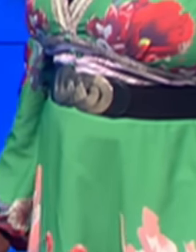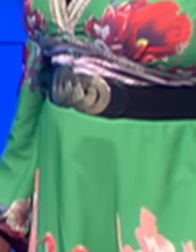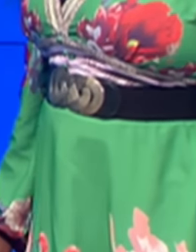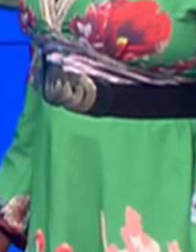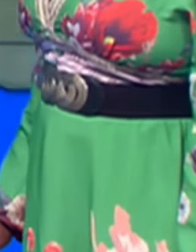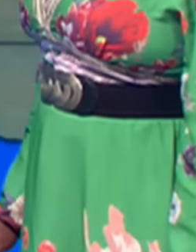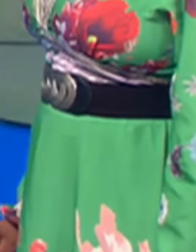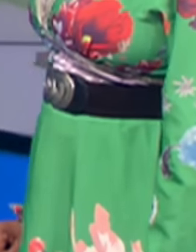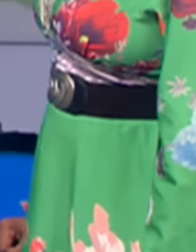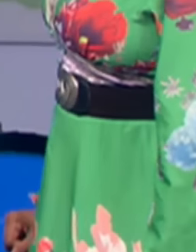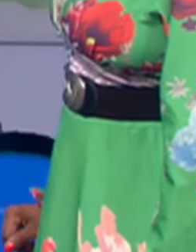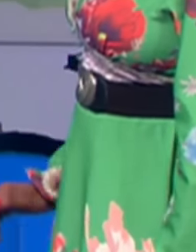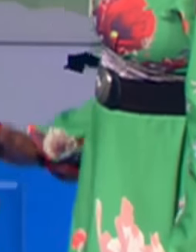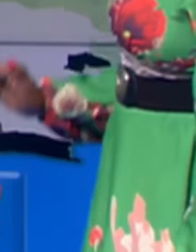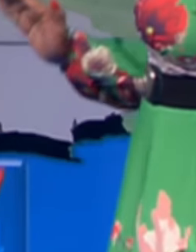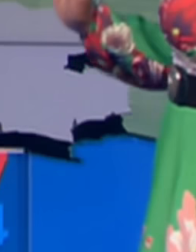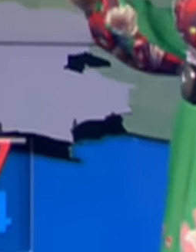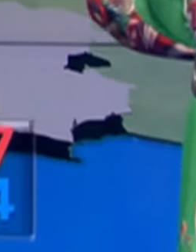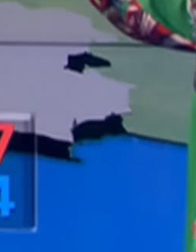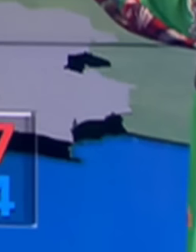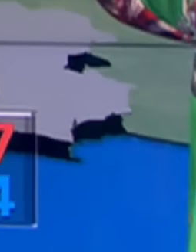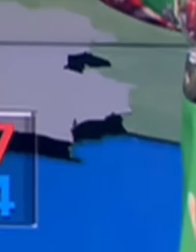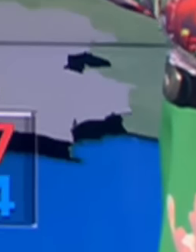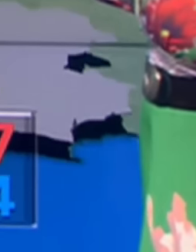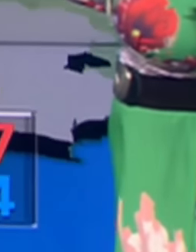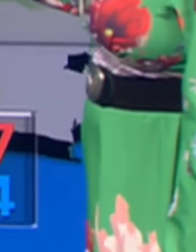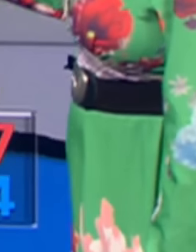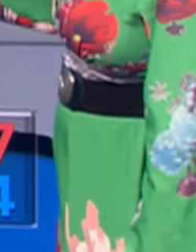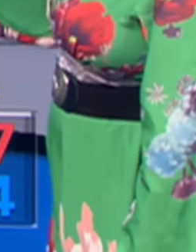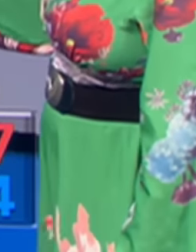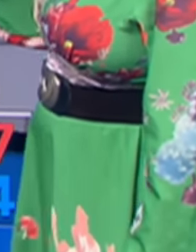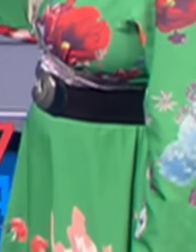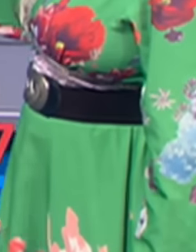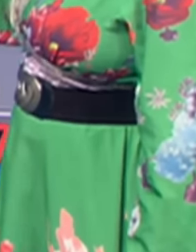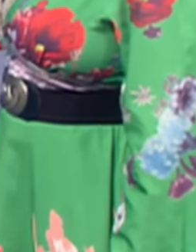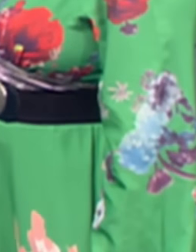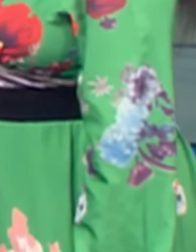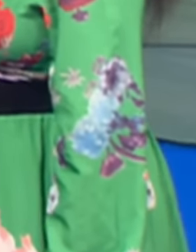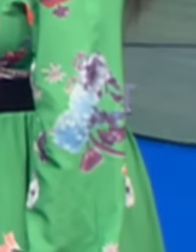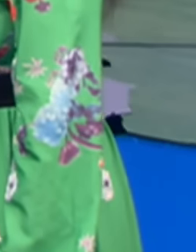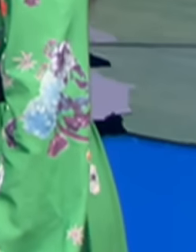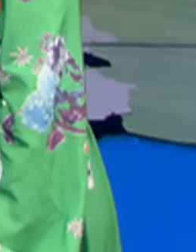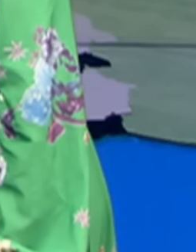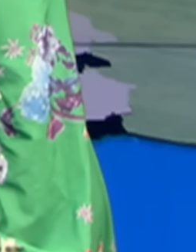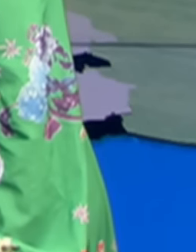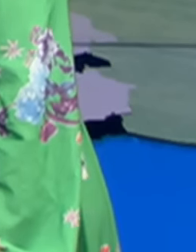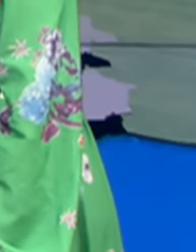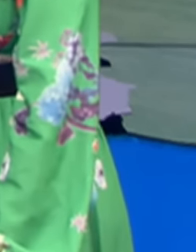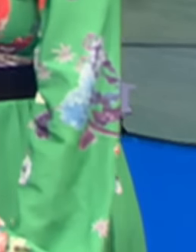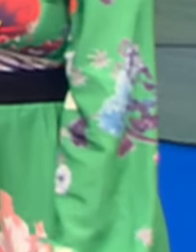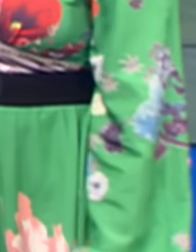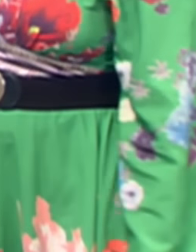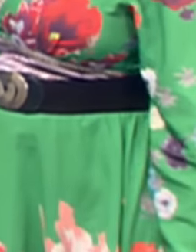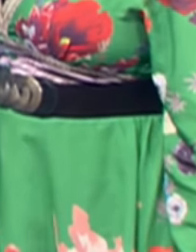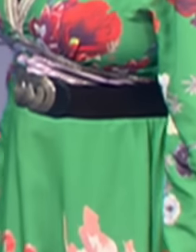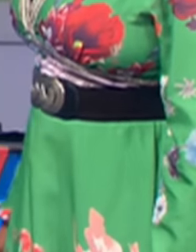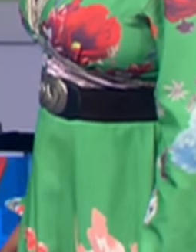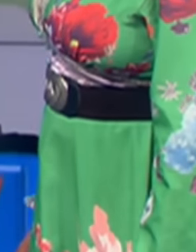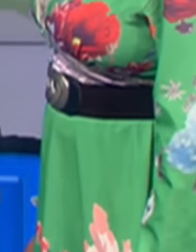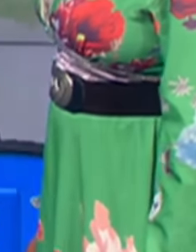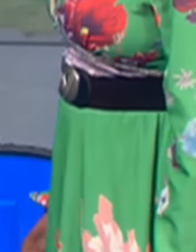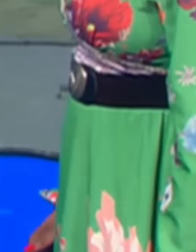dipula tšela le bona ba tla itemogela tšona re ya di bona di sa le gona re lebelela Beaufort West go tlabe go theogile ka ka tše lesome nne re lebelela le gona re festale go tla be go